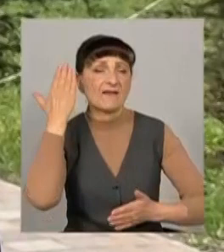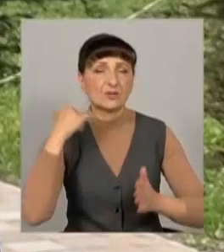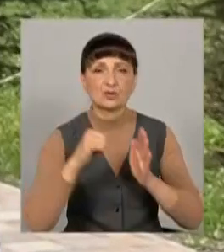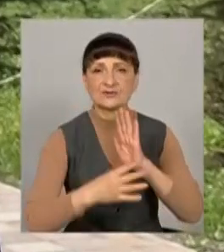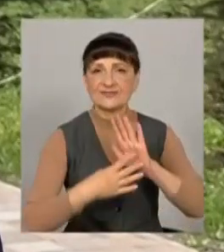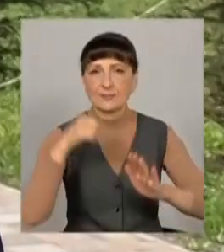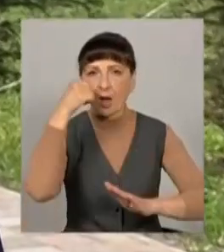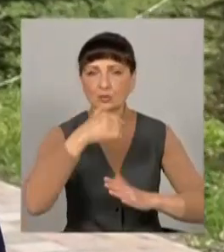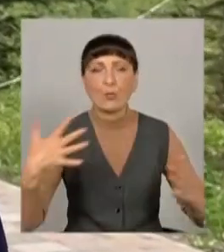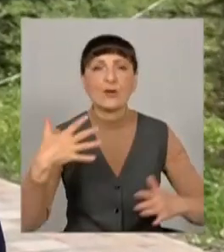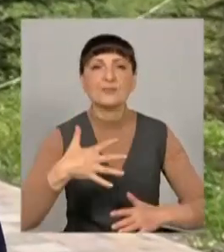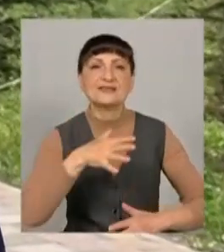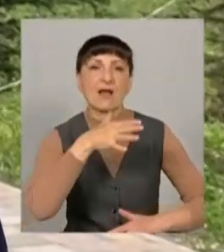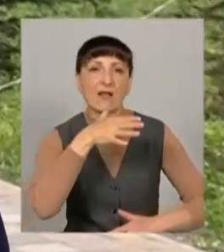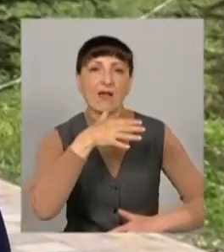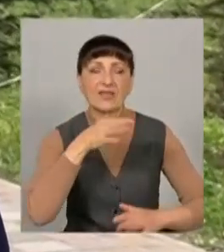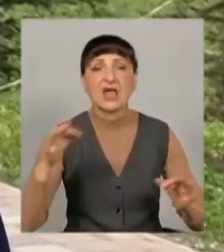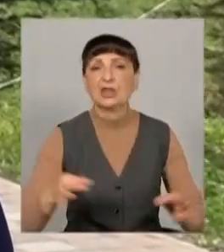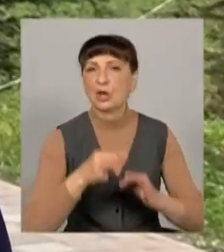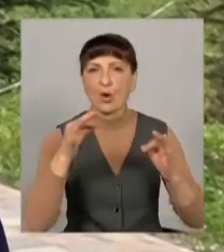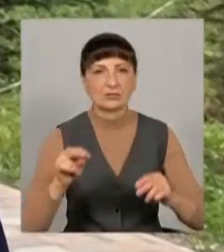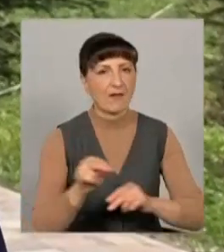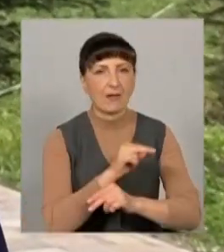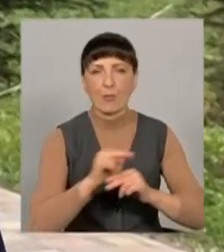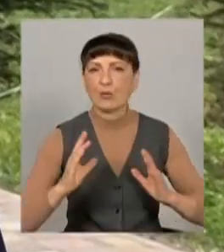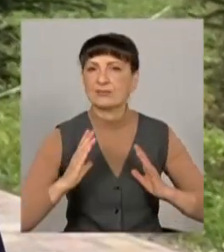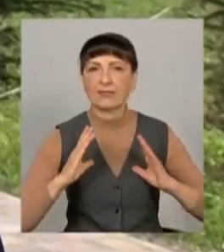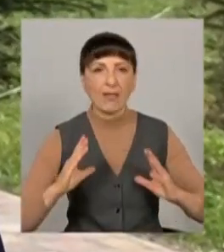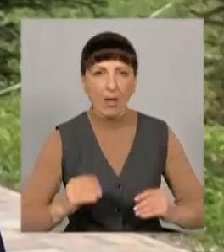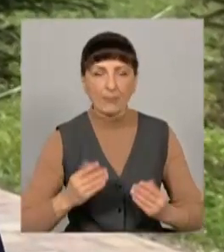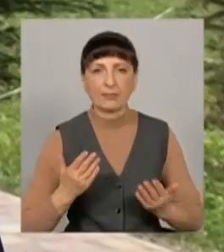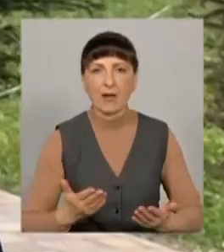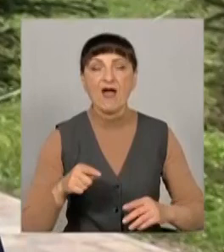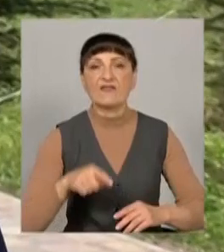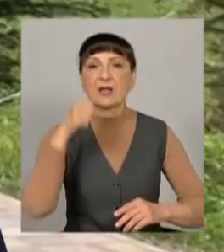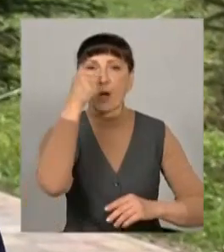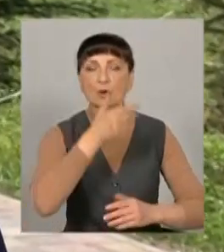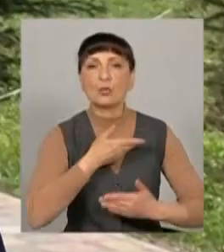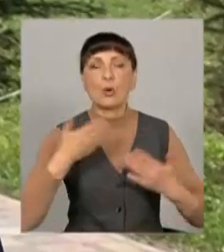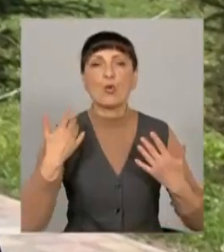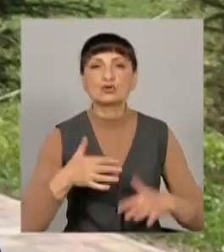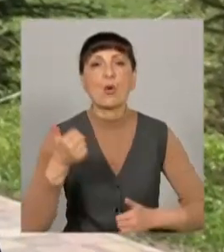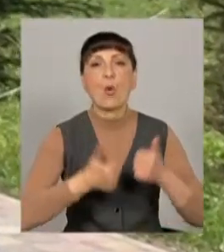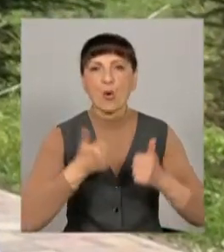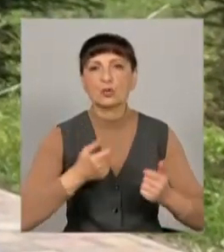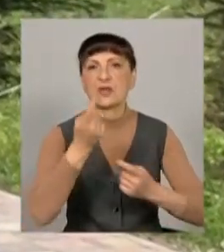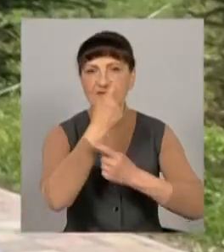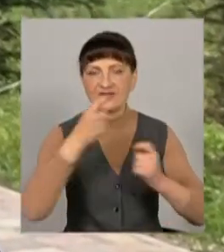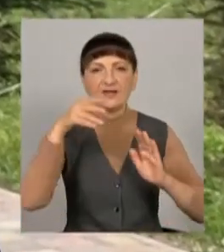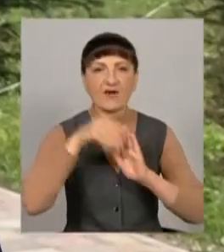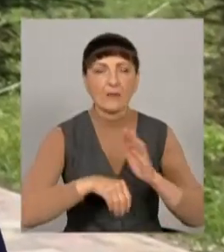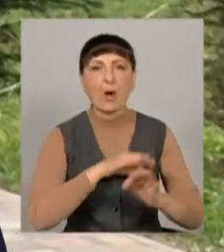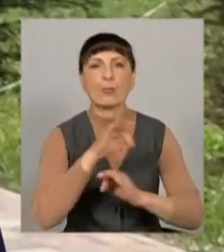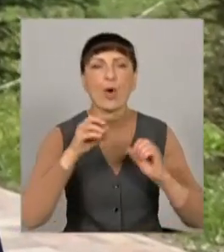году, уже более 50 лет. Никогда она не ремонтировалась. В этом году мы уже конкурс объявили в рамках проекта